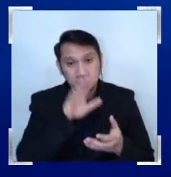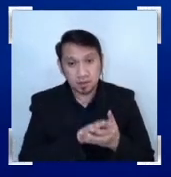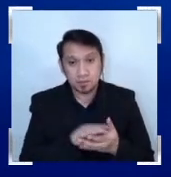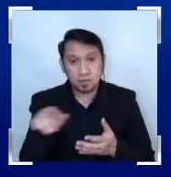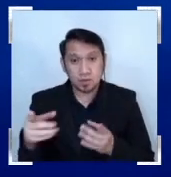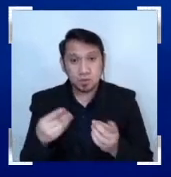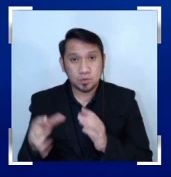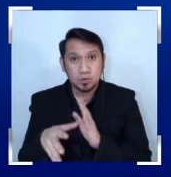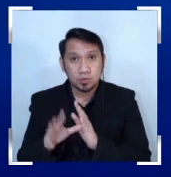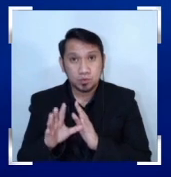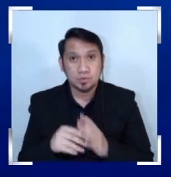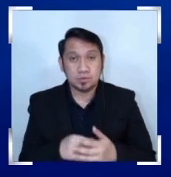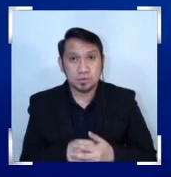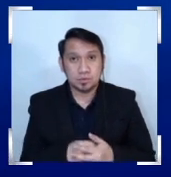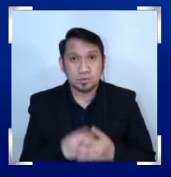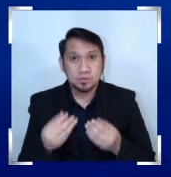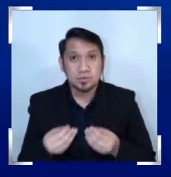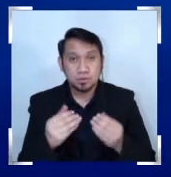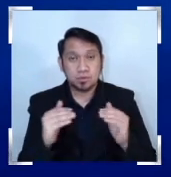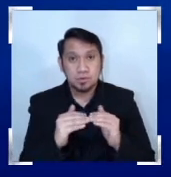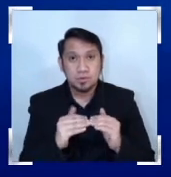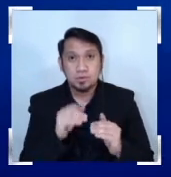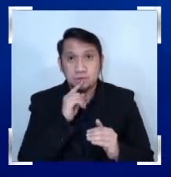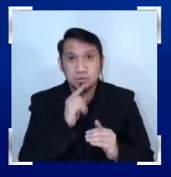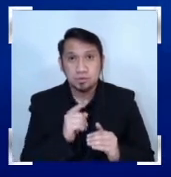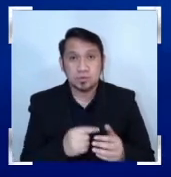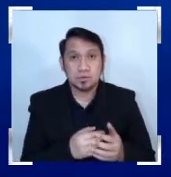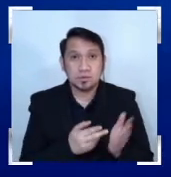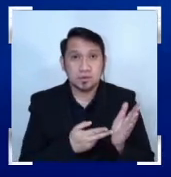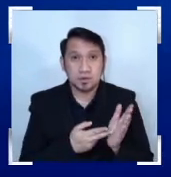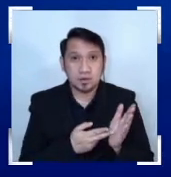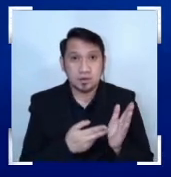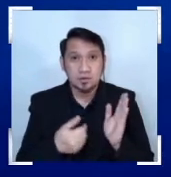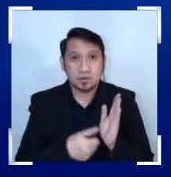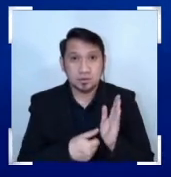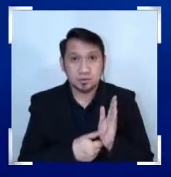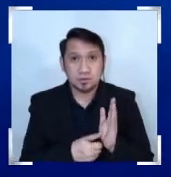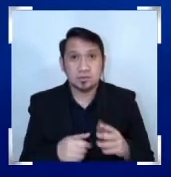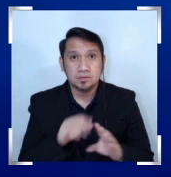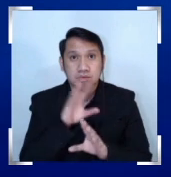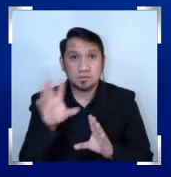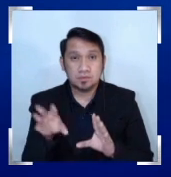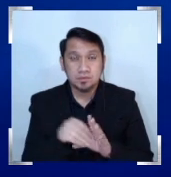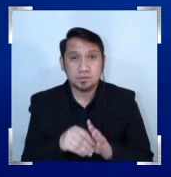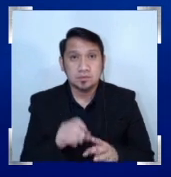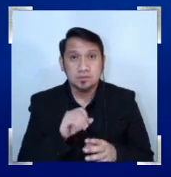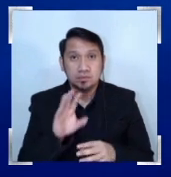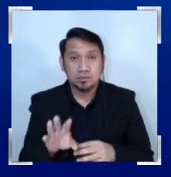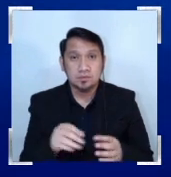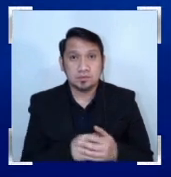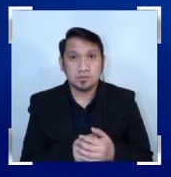COMELEC ang kanilang mandatong maghatid ng patas, totoo at mapagkakatiwala ang eleksyon, kabilang ang pagbasura sa mga petisyong